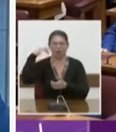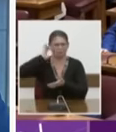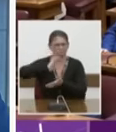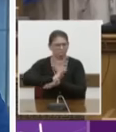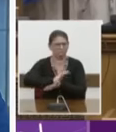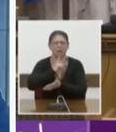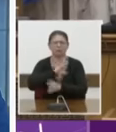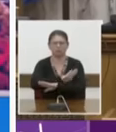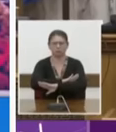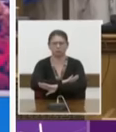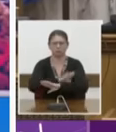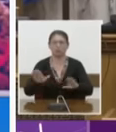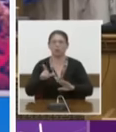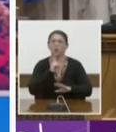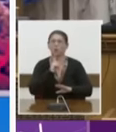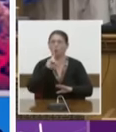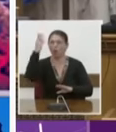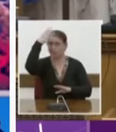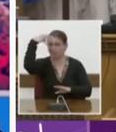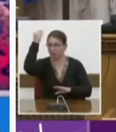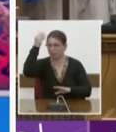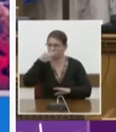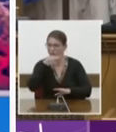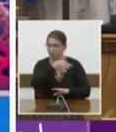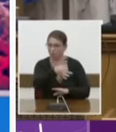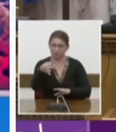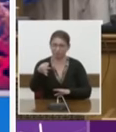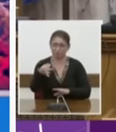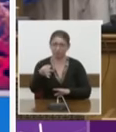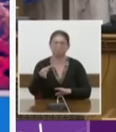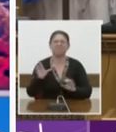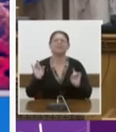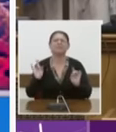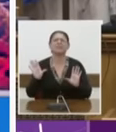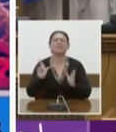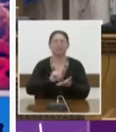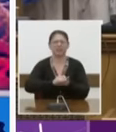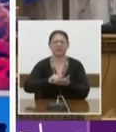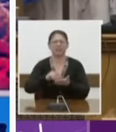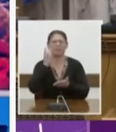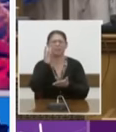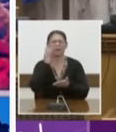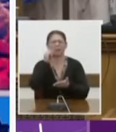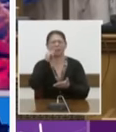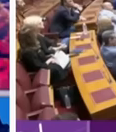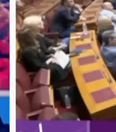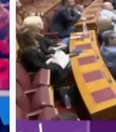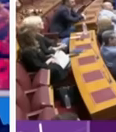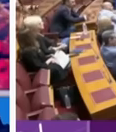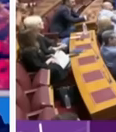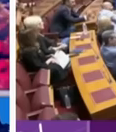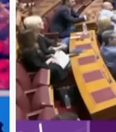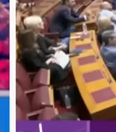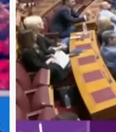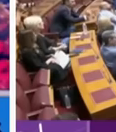κύριος βούτσης καθόλου δεν εγκαταλείπετε την αριστερά αν ακούγατε αυτά που είπε για τα εργασιακά δικαιώματα ειλικρινά δεν έχει τολμήσει κανένας να τα αρθρώσει μέσα σε ένα